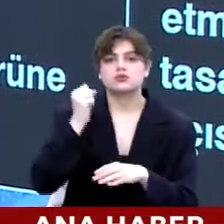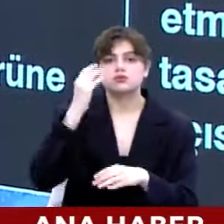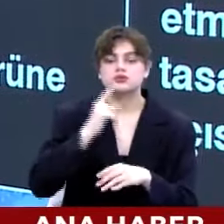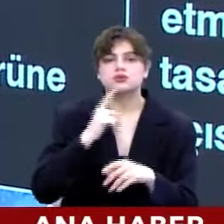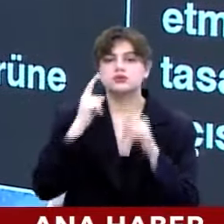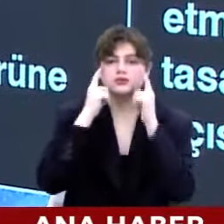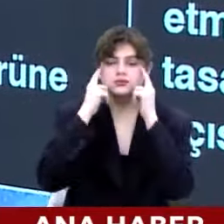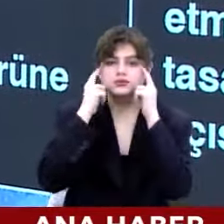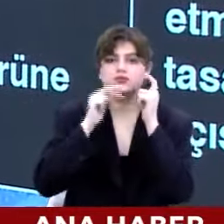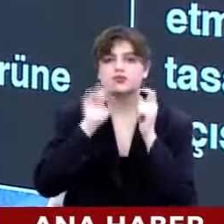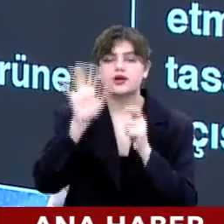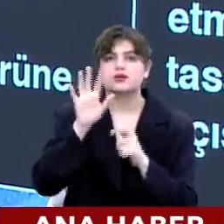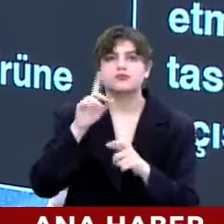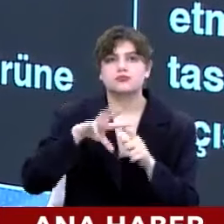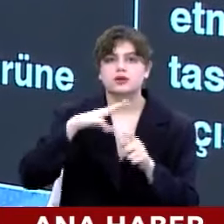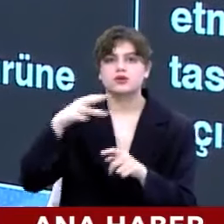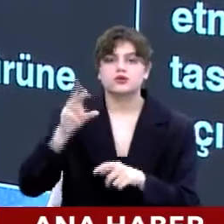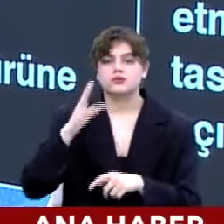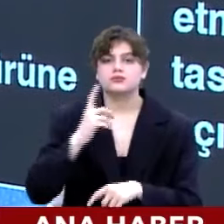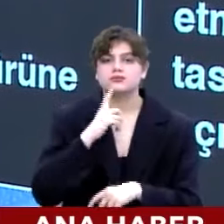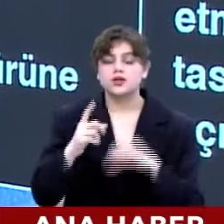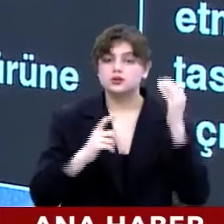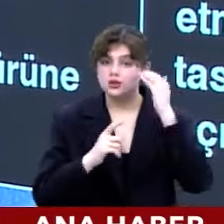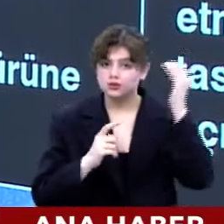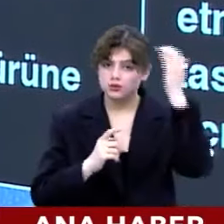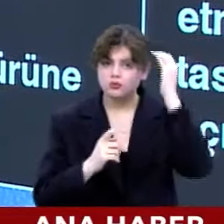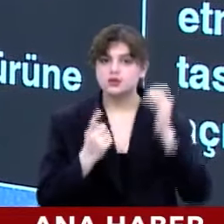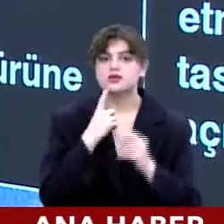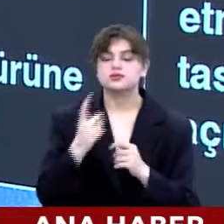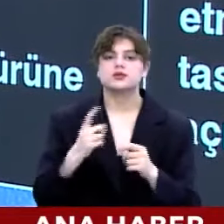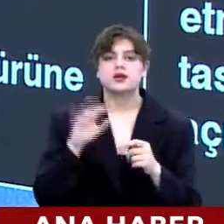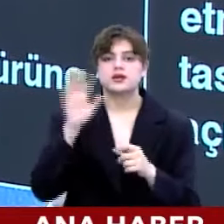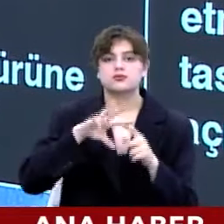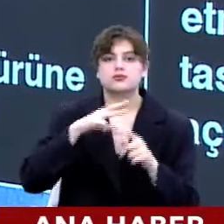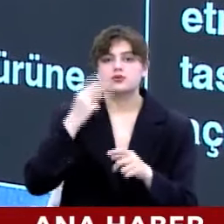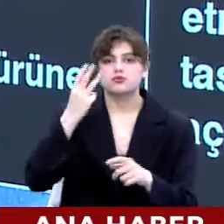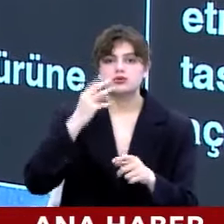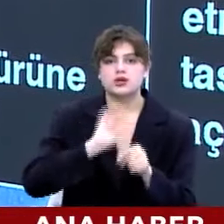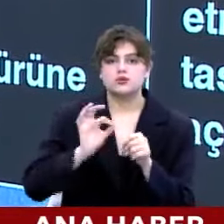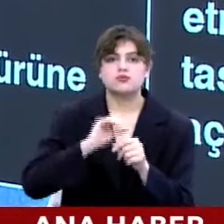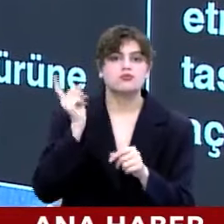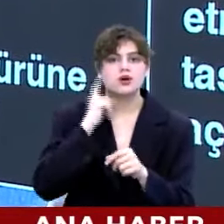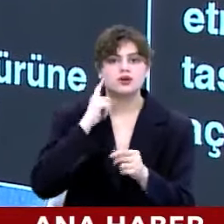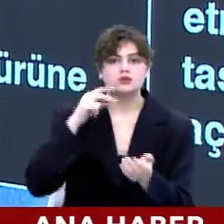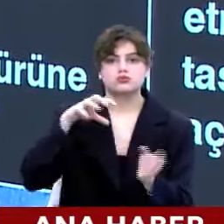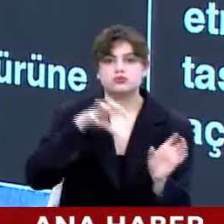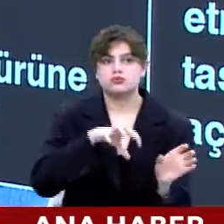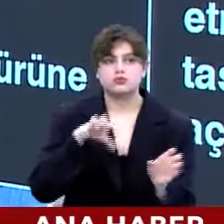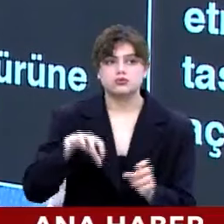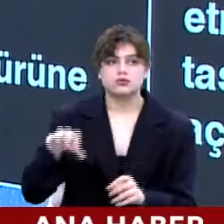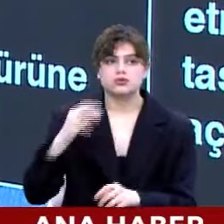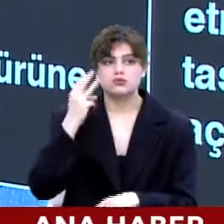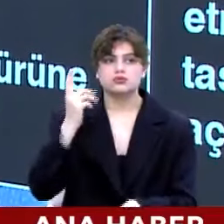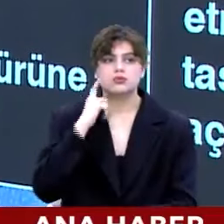Güney Kore'nin nüfusu 50 küsür milyondur. Güney Kore'nin ekonomisini var ya 3 tane marka ayakta tutuyor.